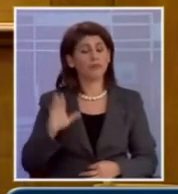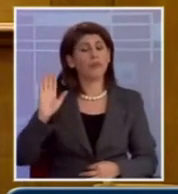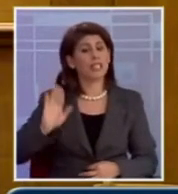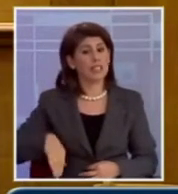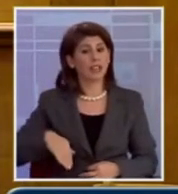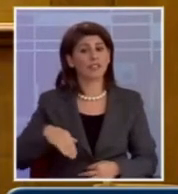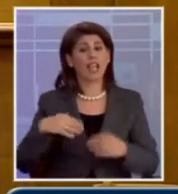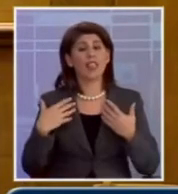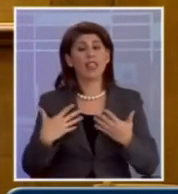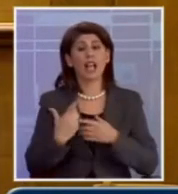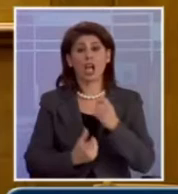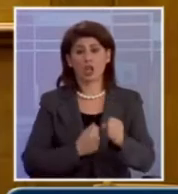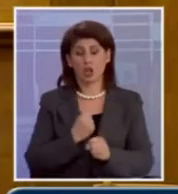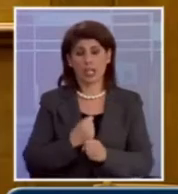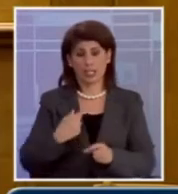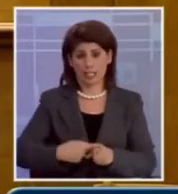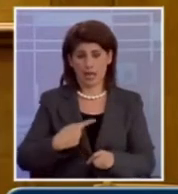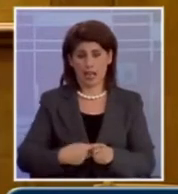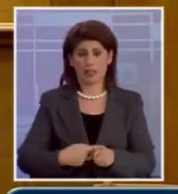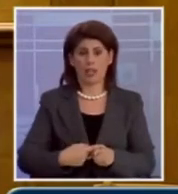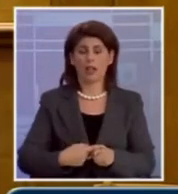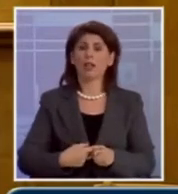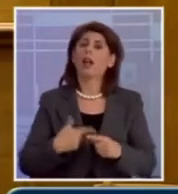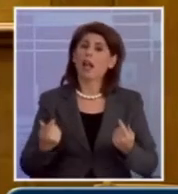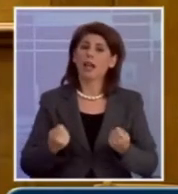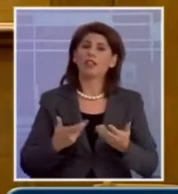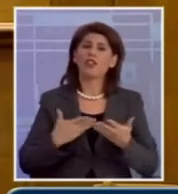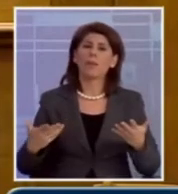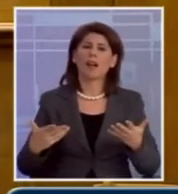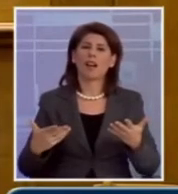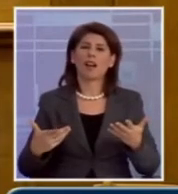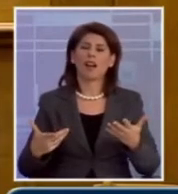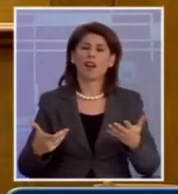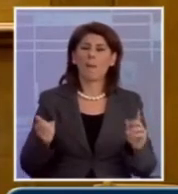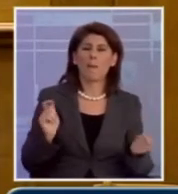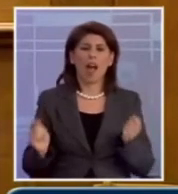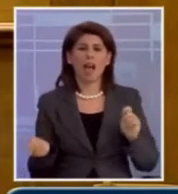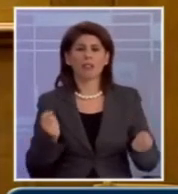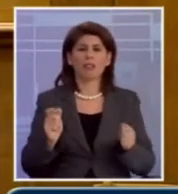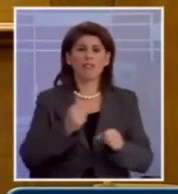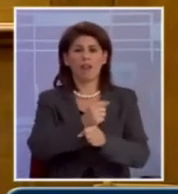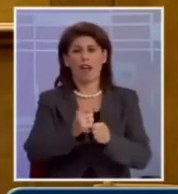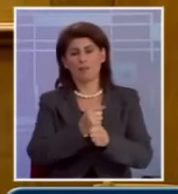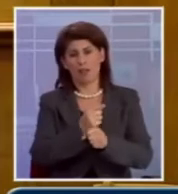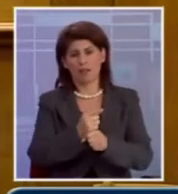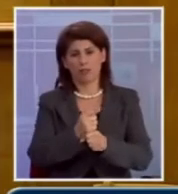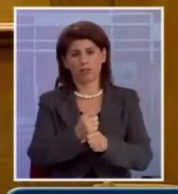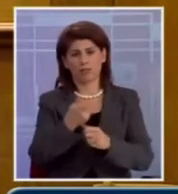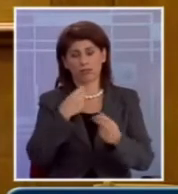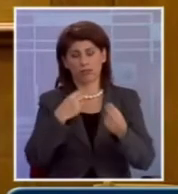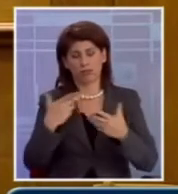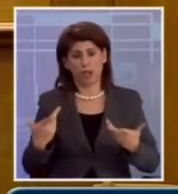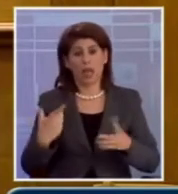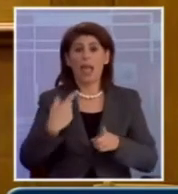τελευταία 10 χρόνια στην Ελλάδα έγινε το μεγάλο πάρτι του φαρμάκου. Η χώρα είχε